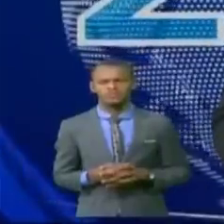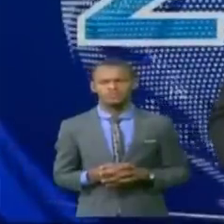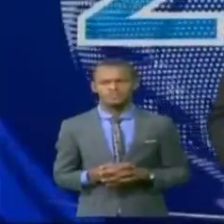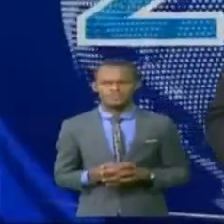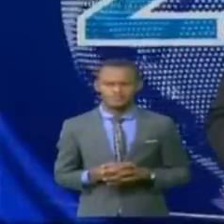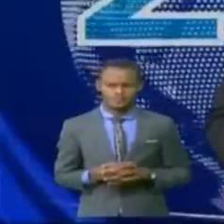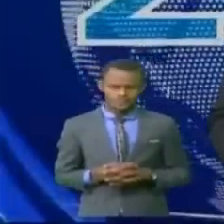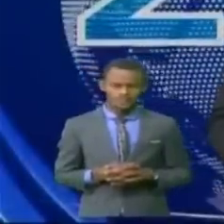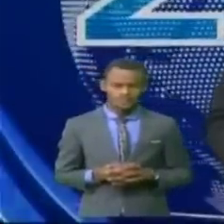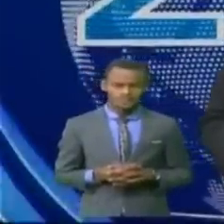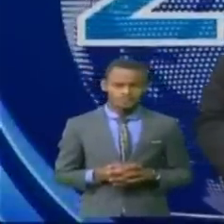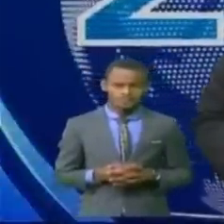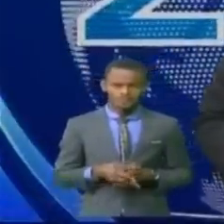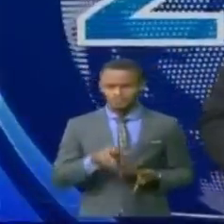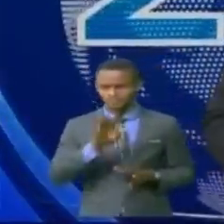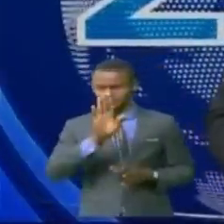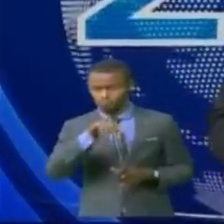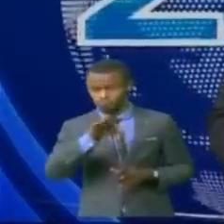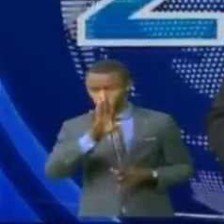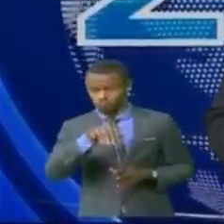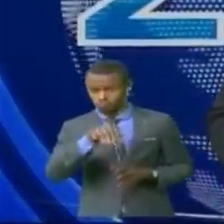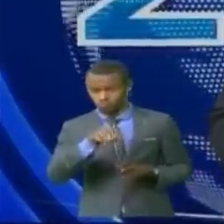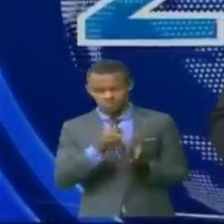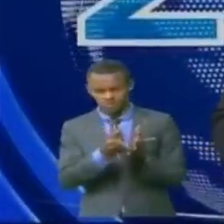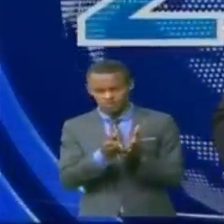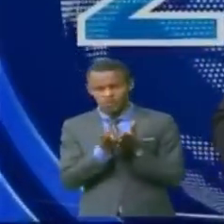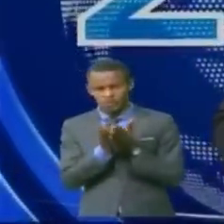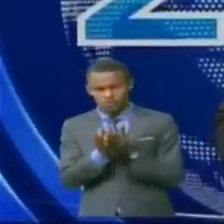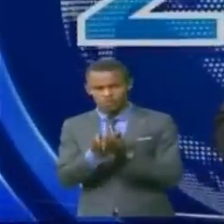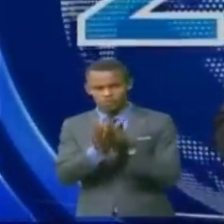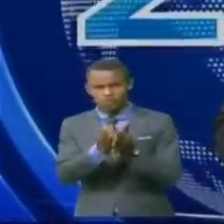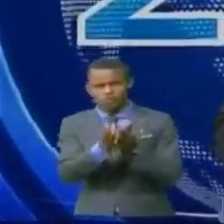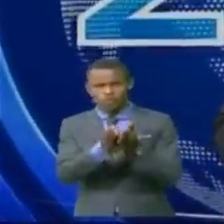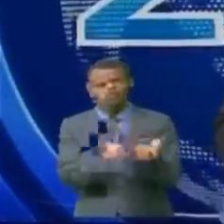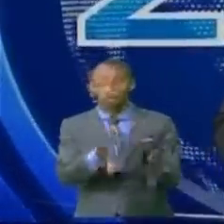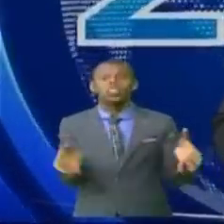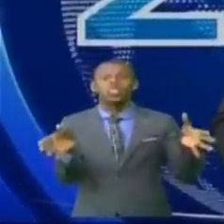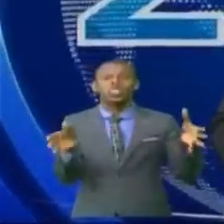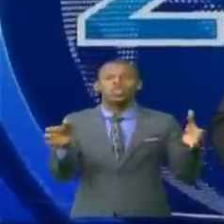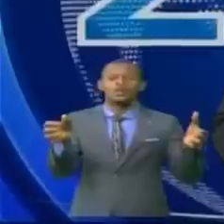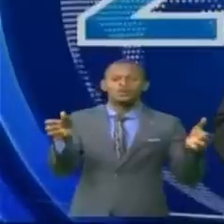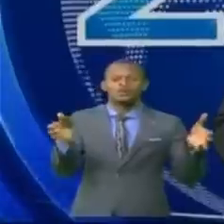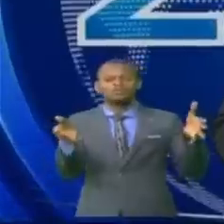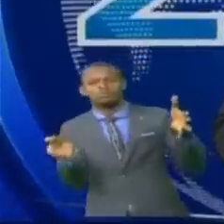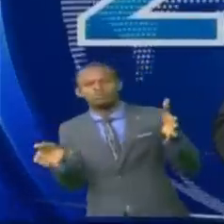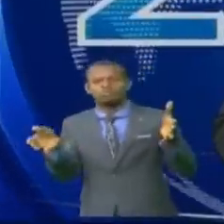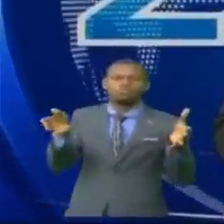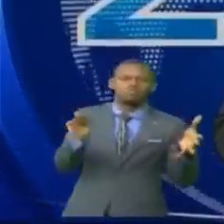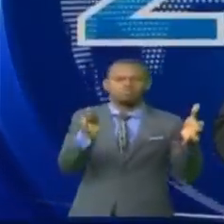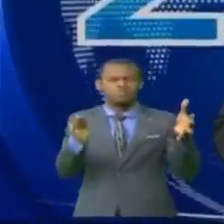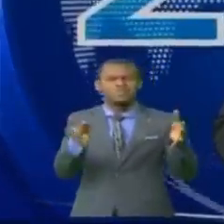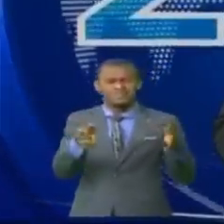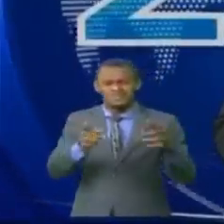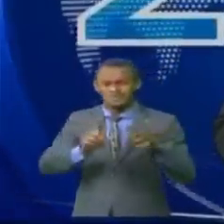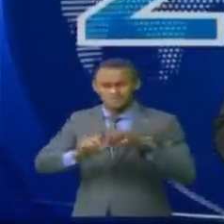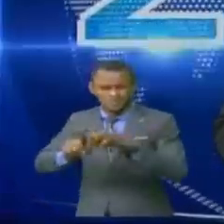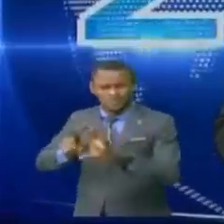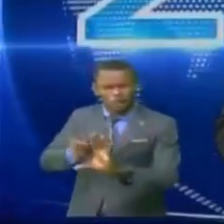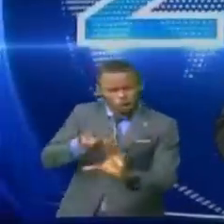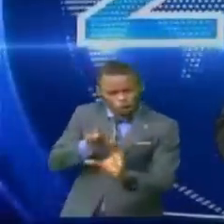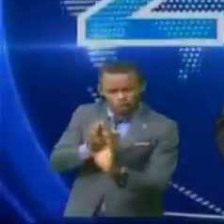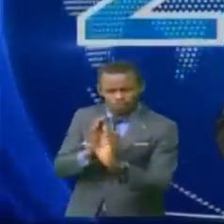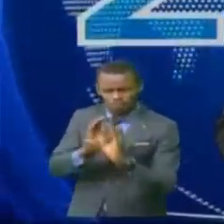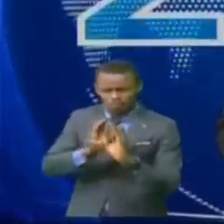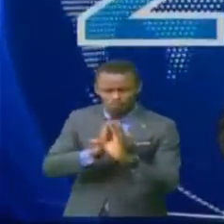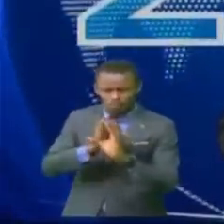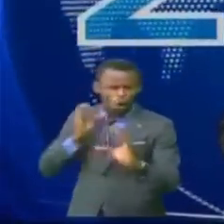Toutes unités flottantes, bateaux, baleinières et autres doivent être identifiées. Le ministre en charge des transports et voies de communication